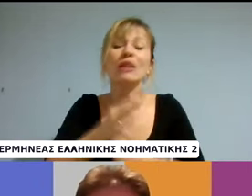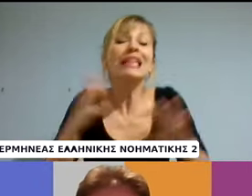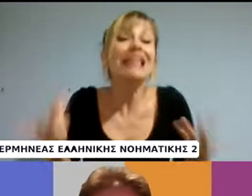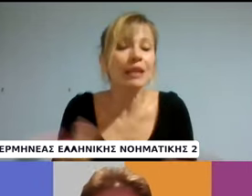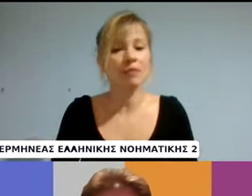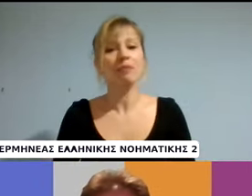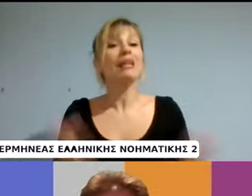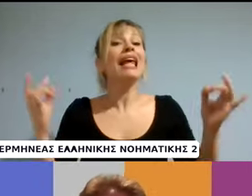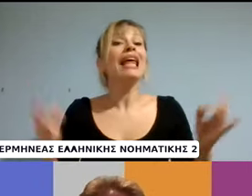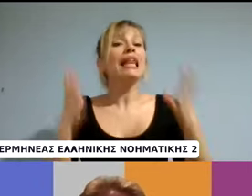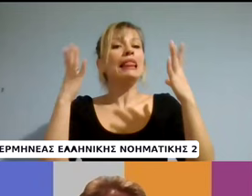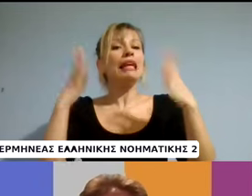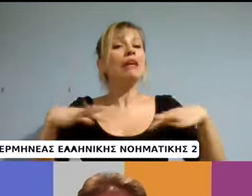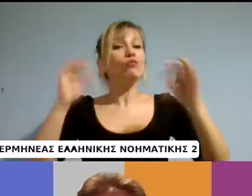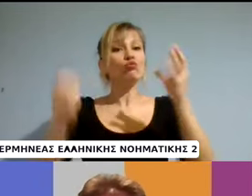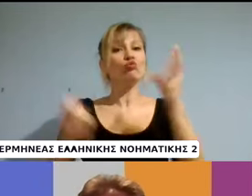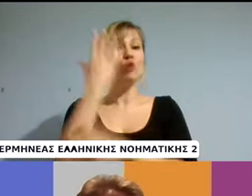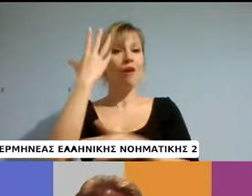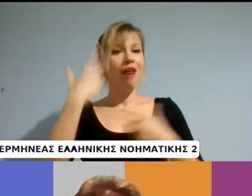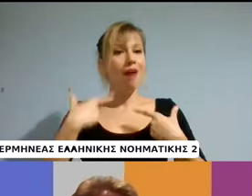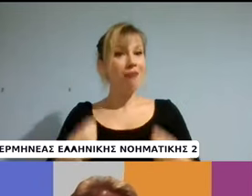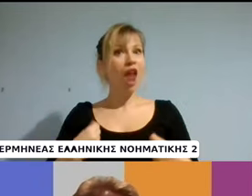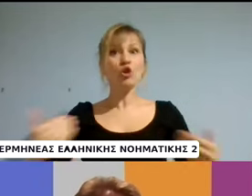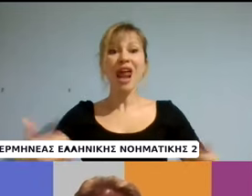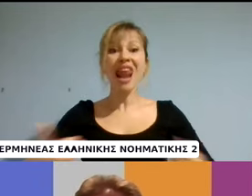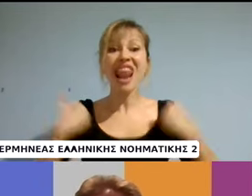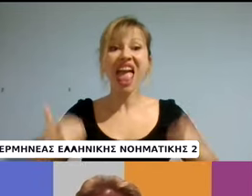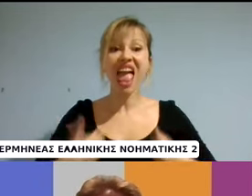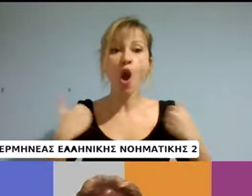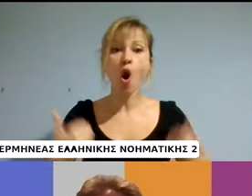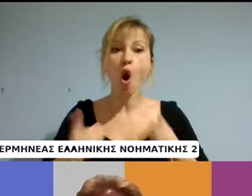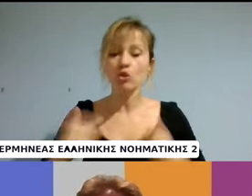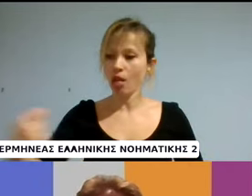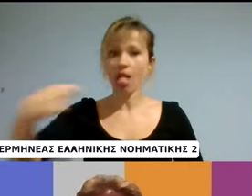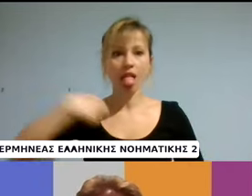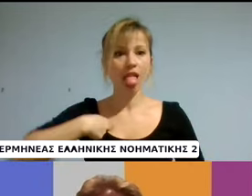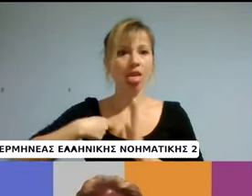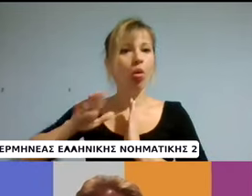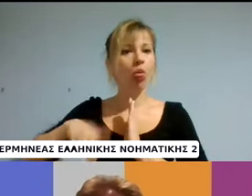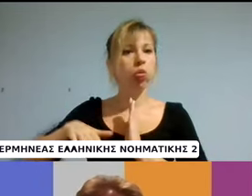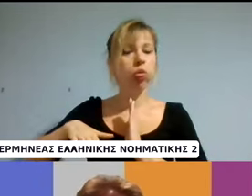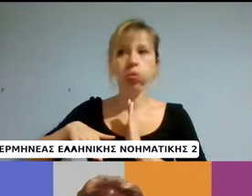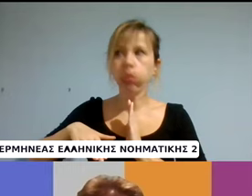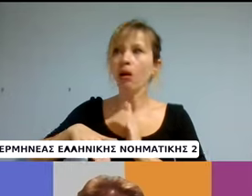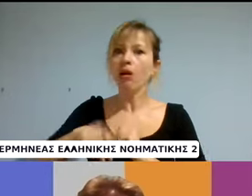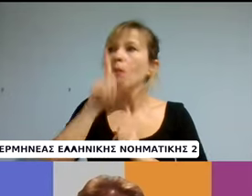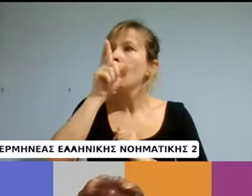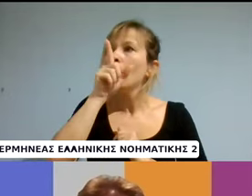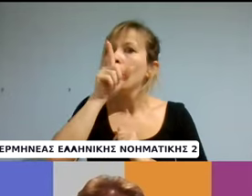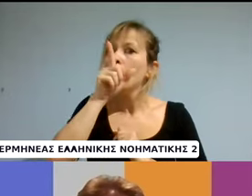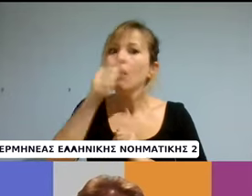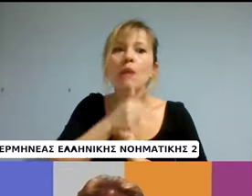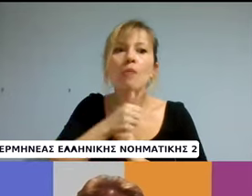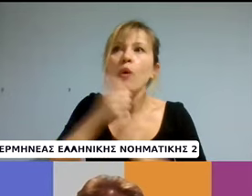κάποιος με χαμηλή τιμή σήμερα, δεν πρόκειται ποτέ να καταφέρει να την ανεβάσει. Αντιθέτως, θα έχει ρίξει όλη την αγορά για